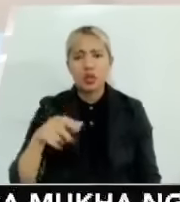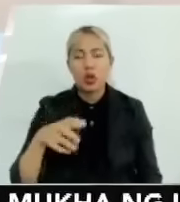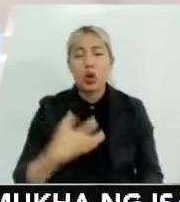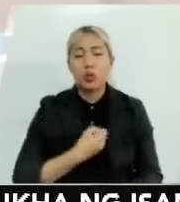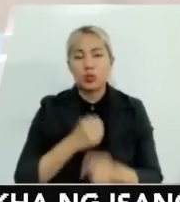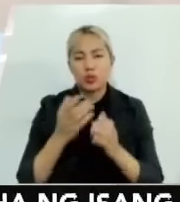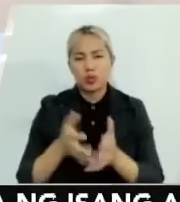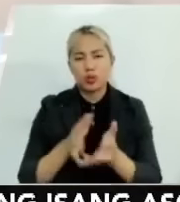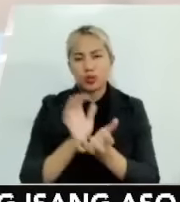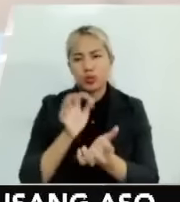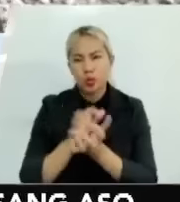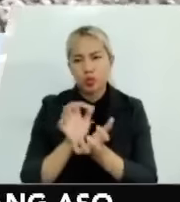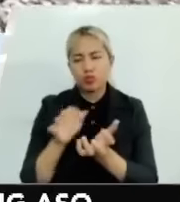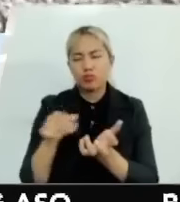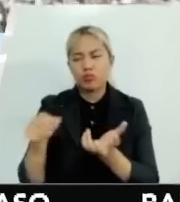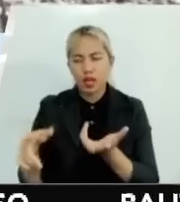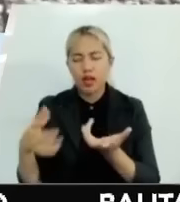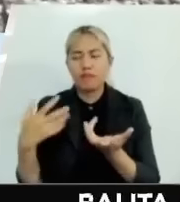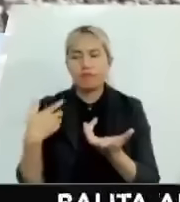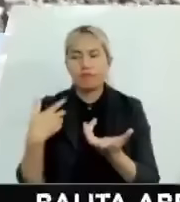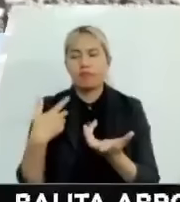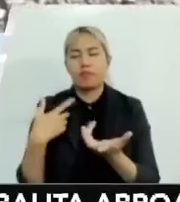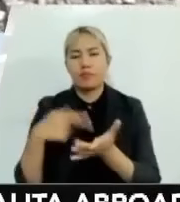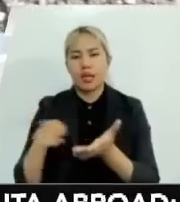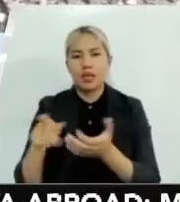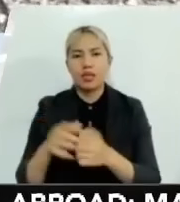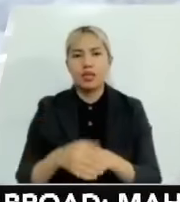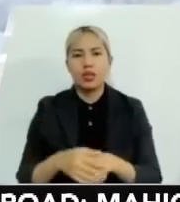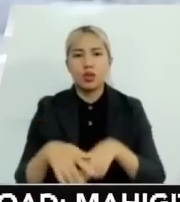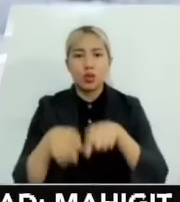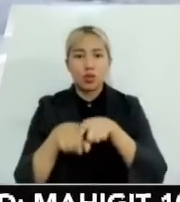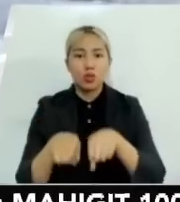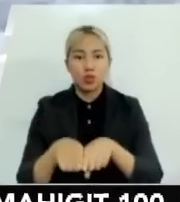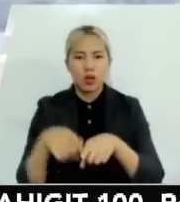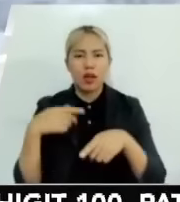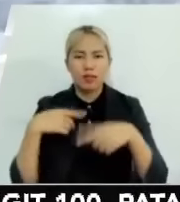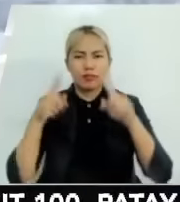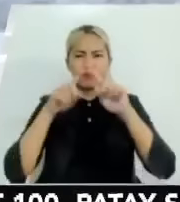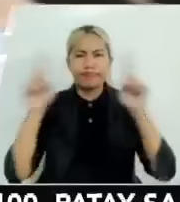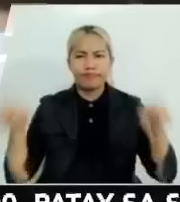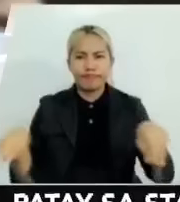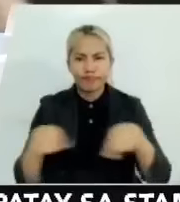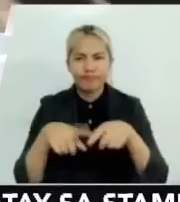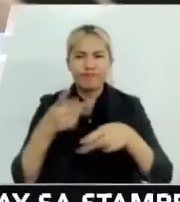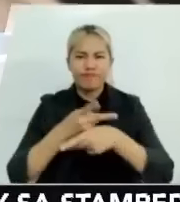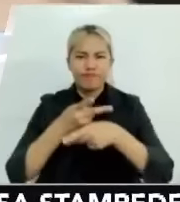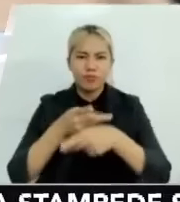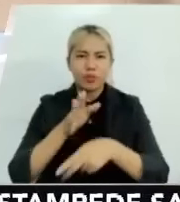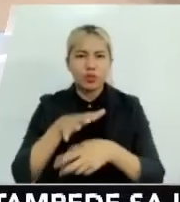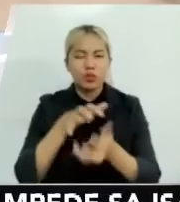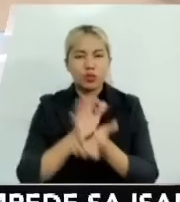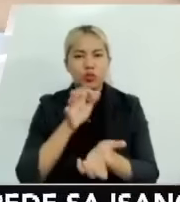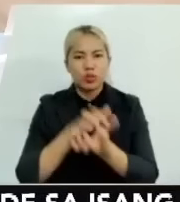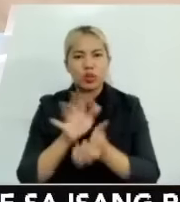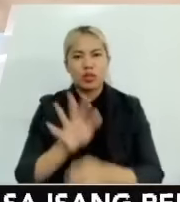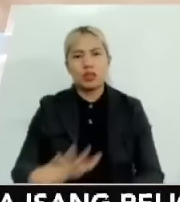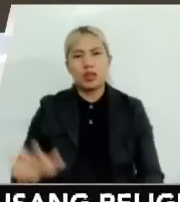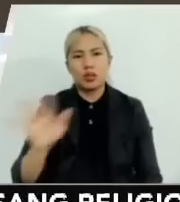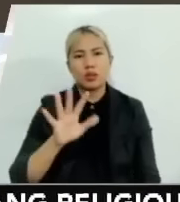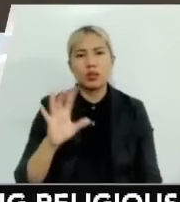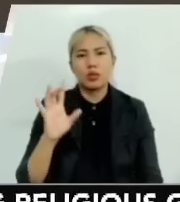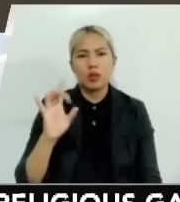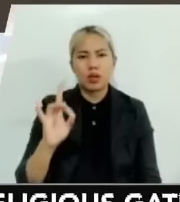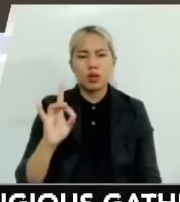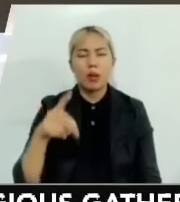Ipinakalat din ng mga karatula patungkol sa ordinansang aso mo, itali mo. Ayon sa barangay council, umabot na sa 8 pet owners sa barangay